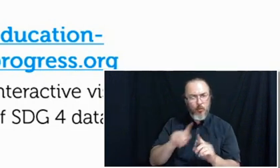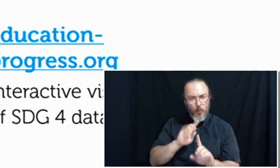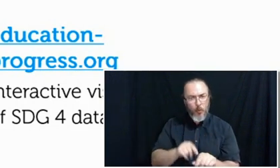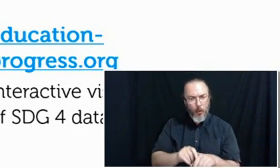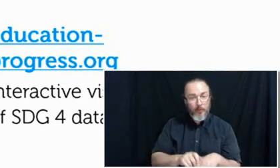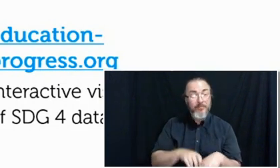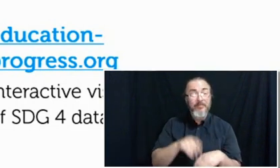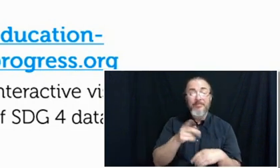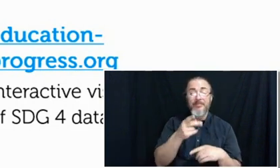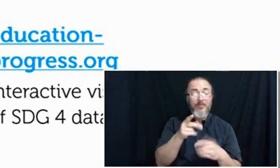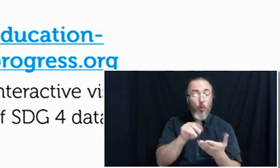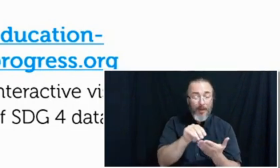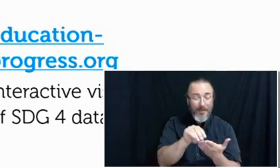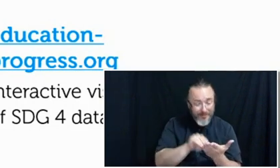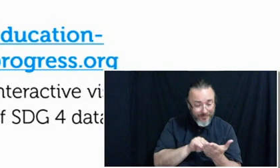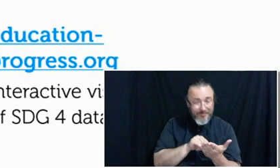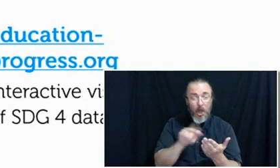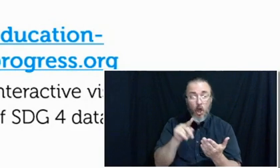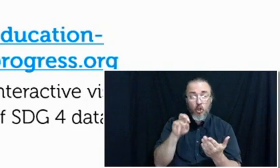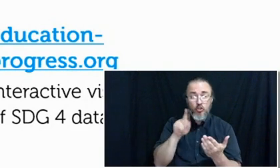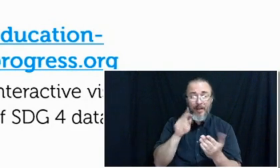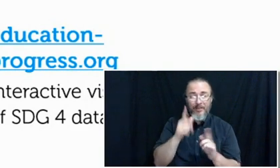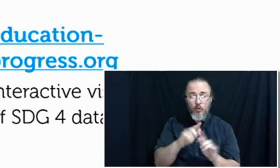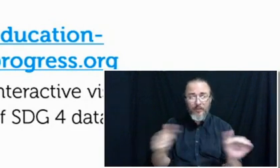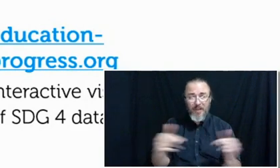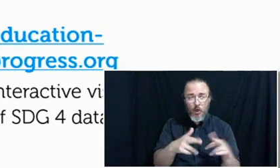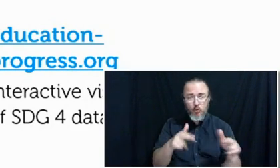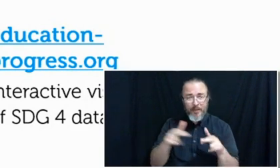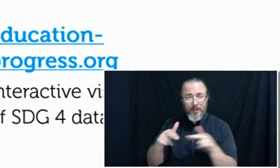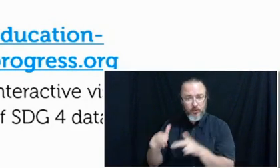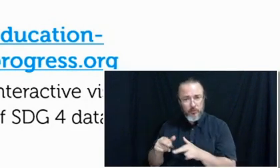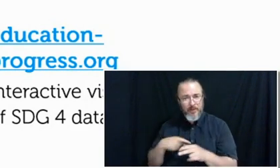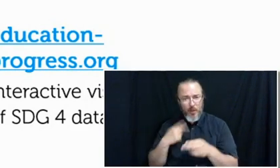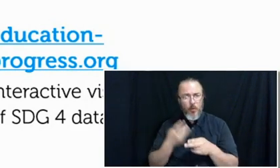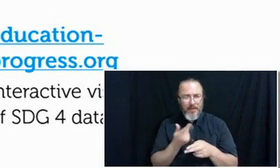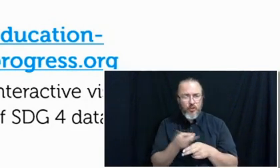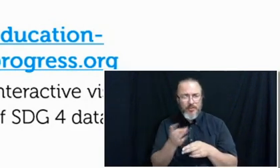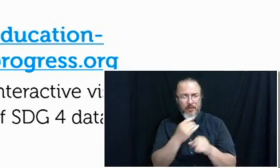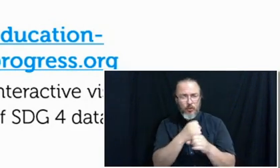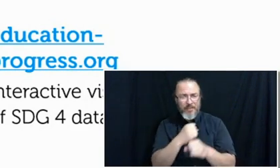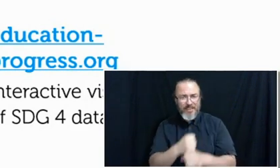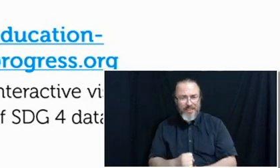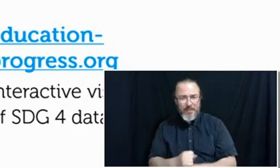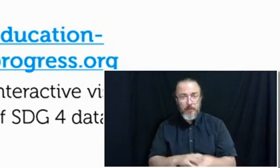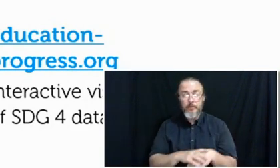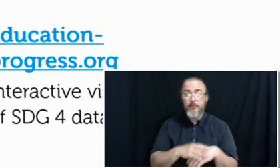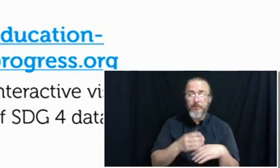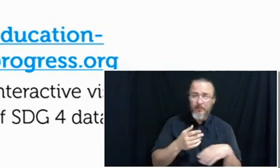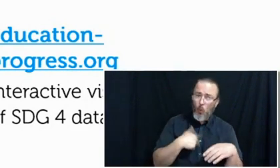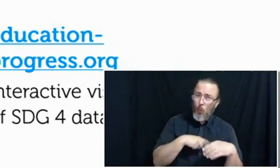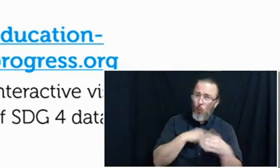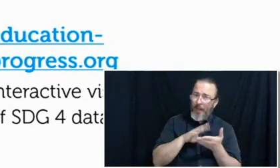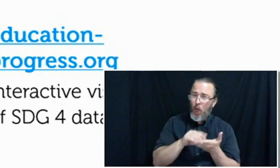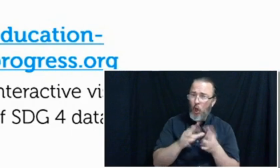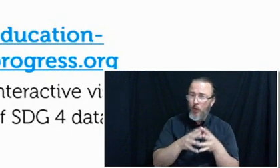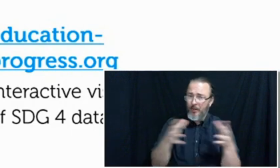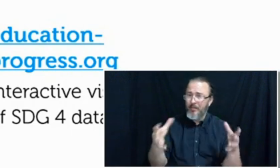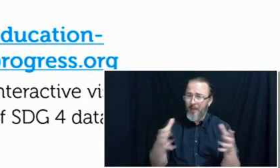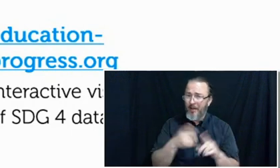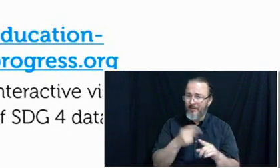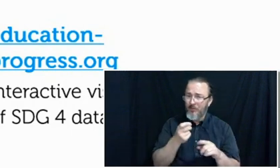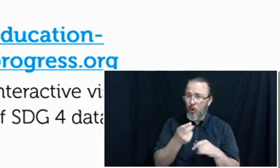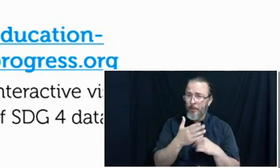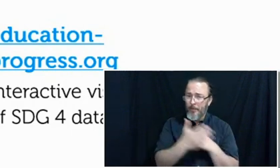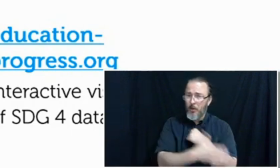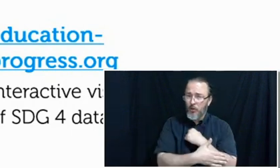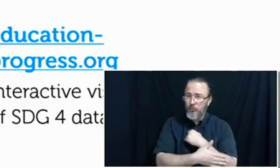ces profils pour étudier certaines questions choisies par région. J'en ai parlé au cours de l'exposé.